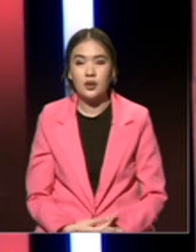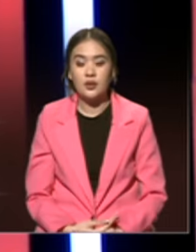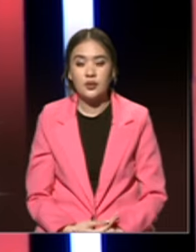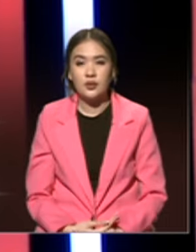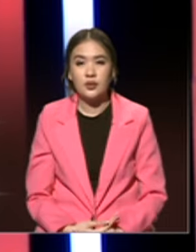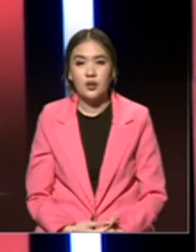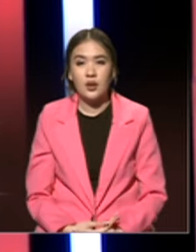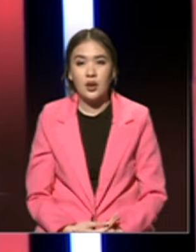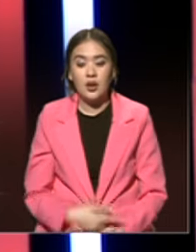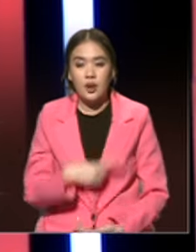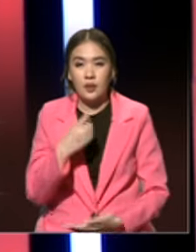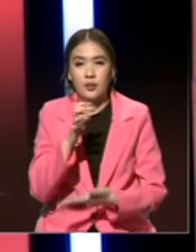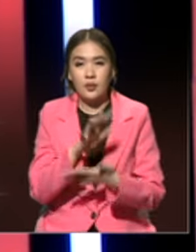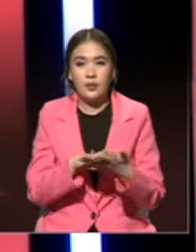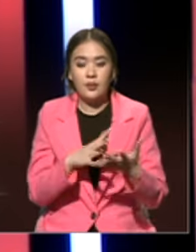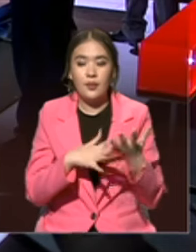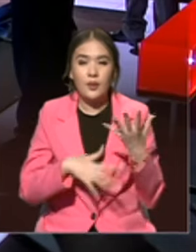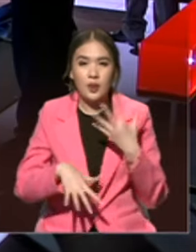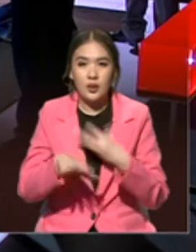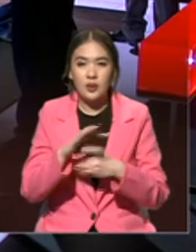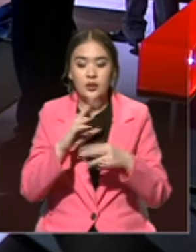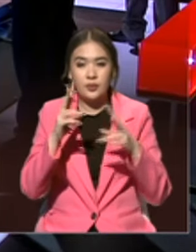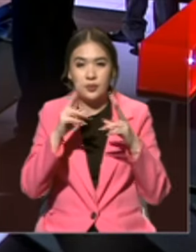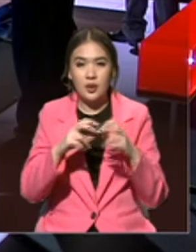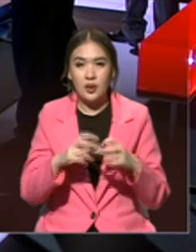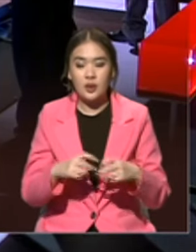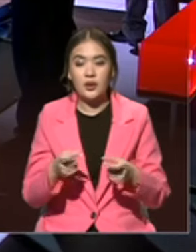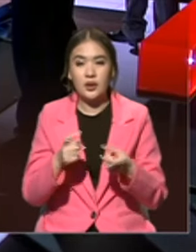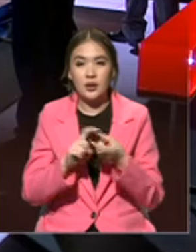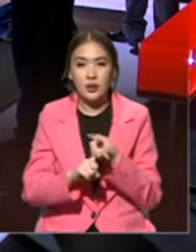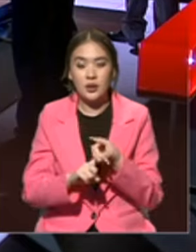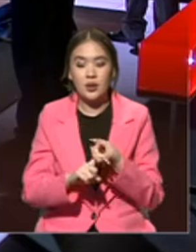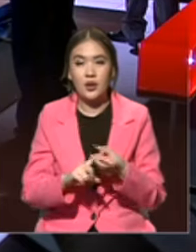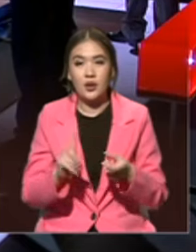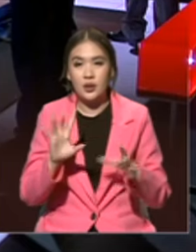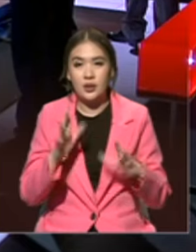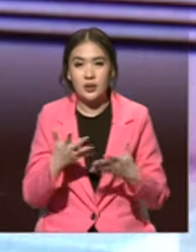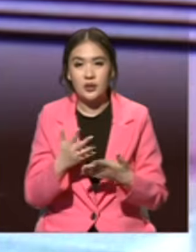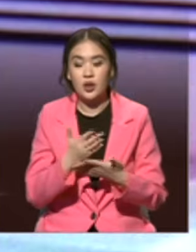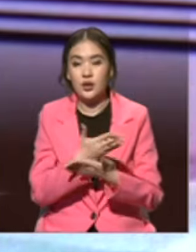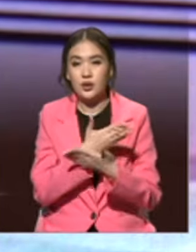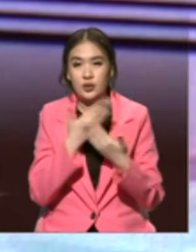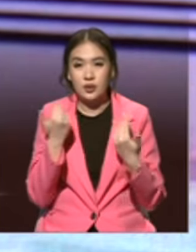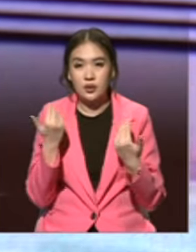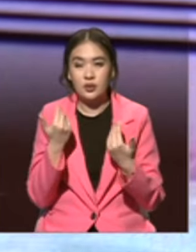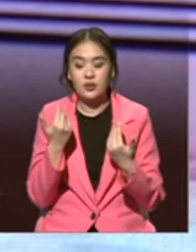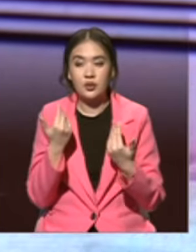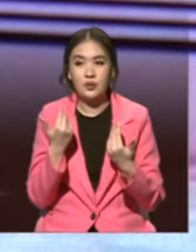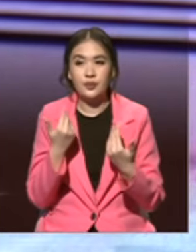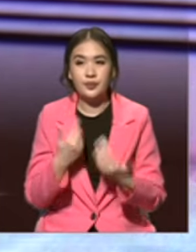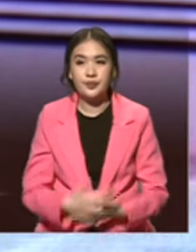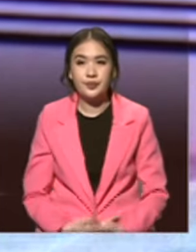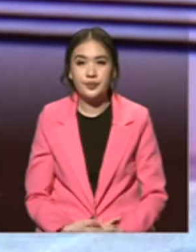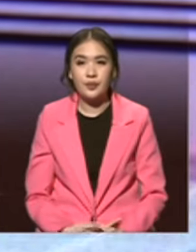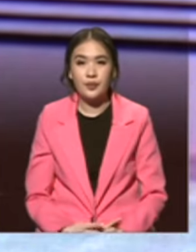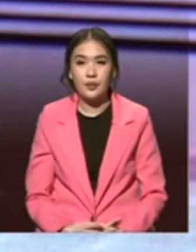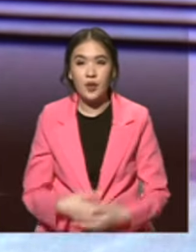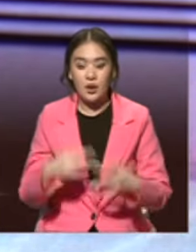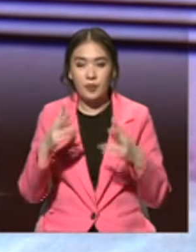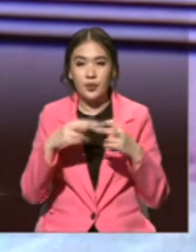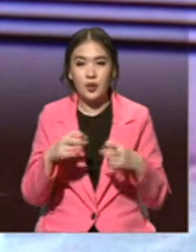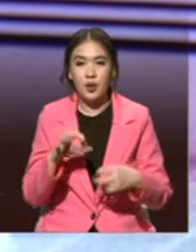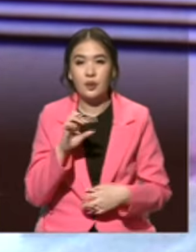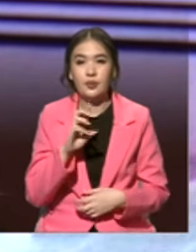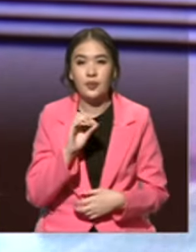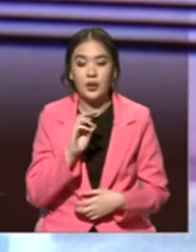енді осының бәрін саралай келе, егер біз жаңа қамтылмасақ, жаңағы анау жаңа бақылауға жататын